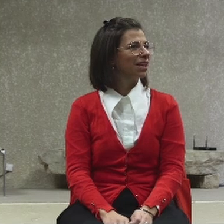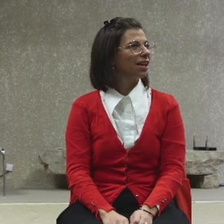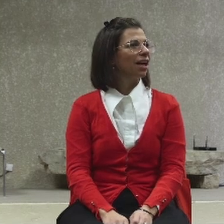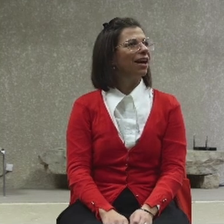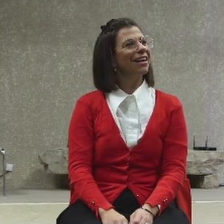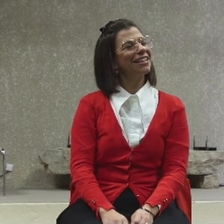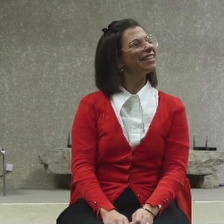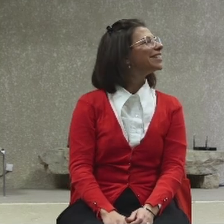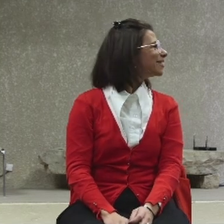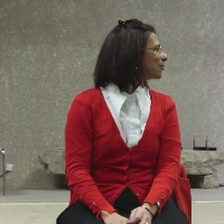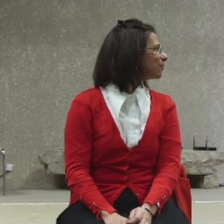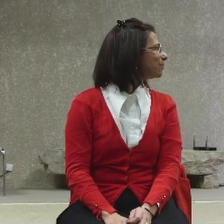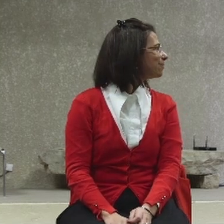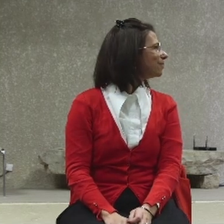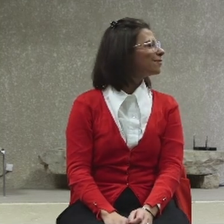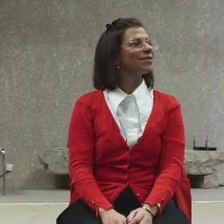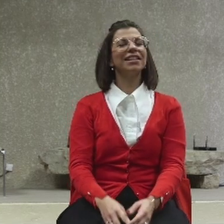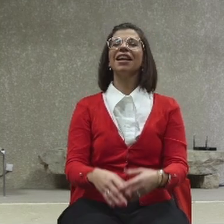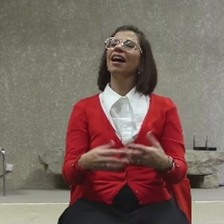ressuscité, en réalité.